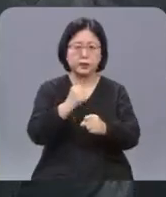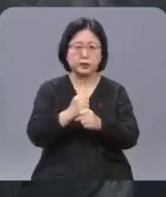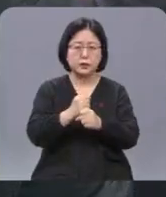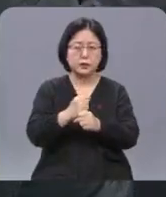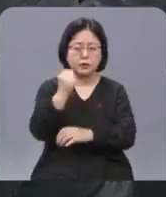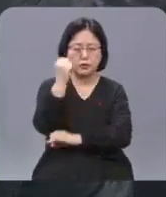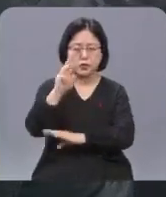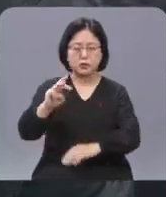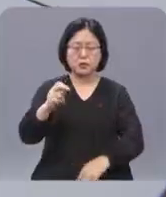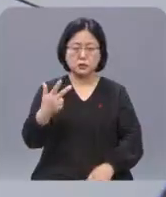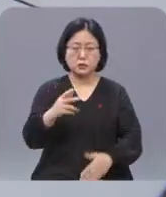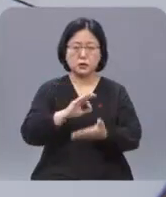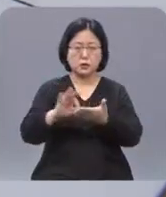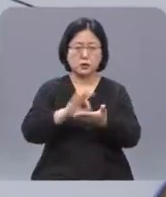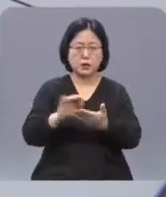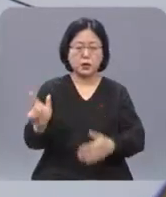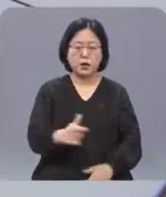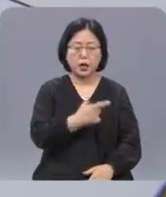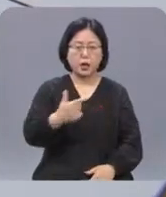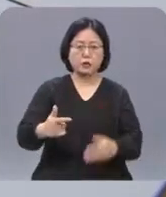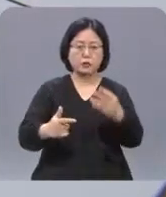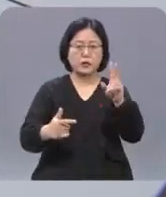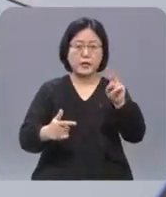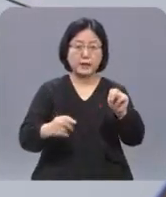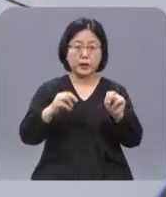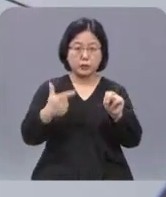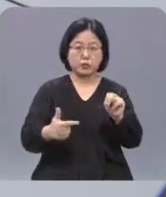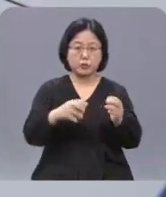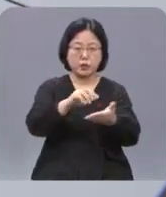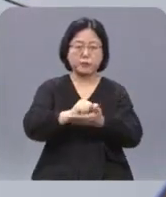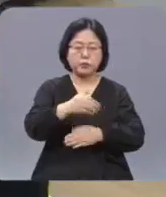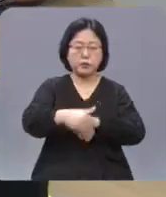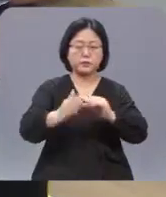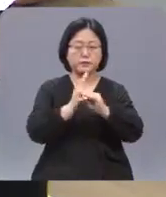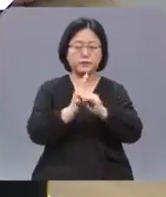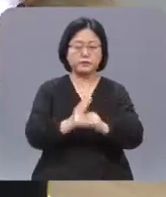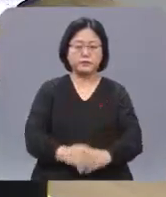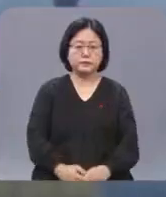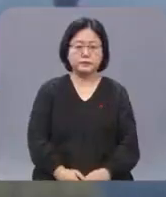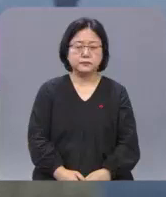기존 37개를 활용해서 하루 2만 톤을 확보하기로 했습니다